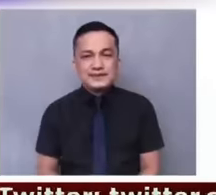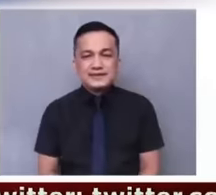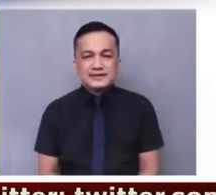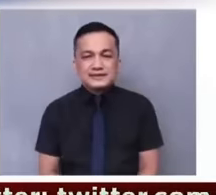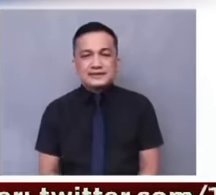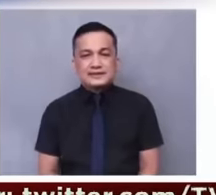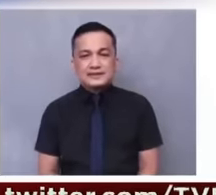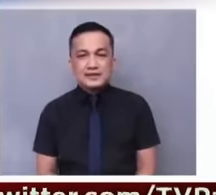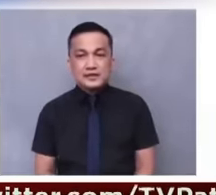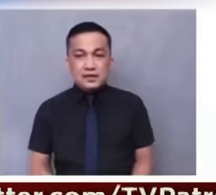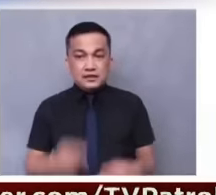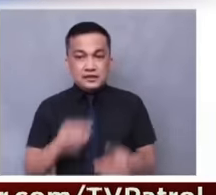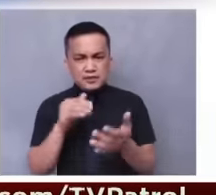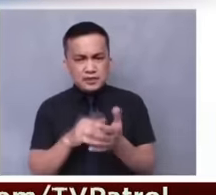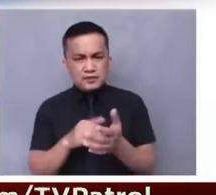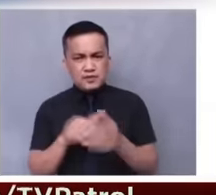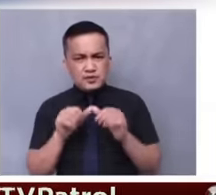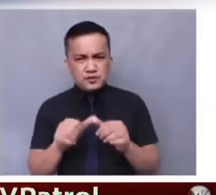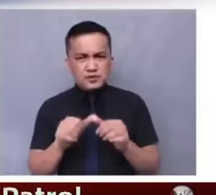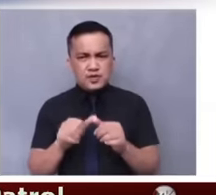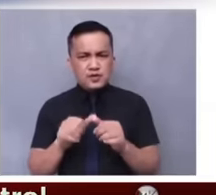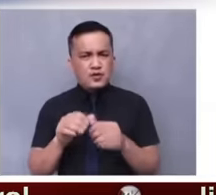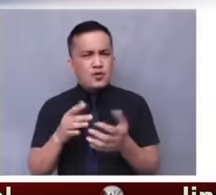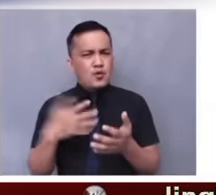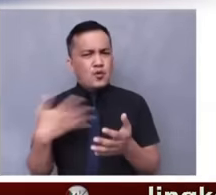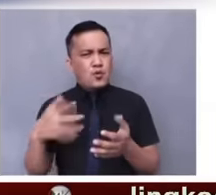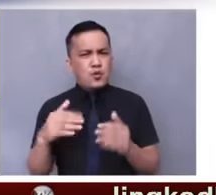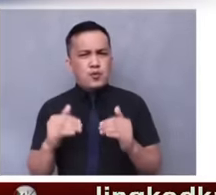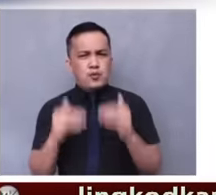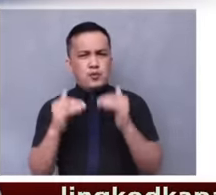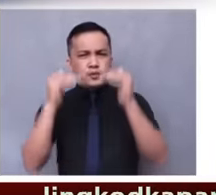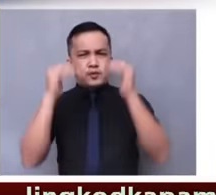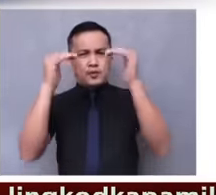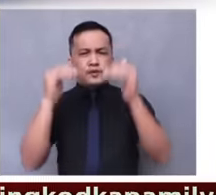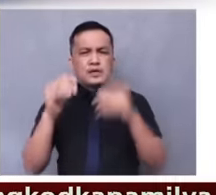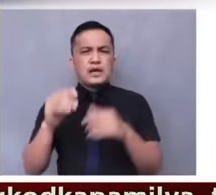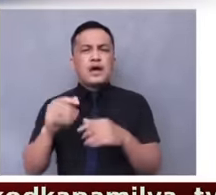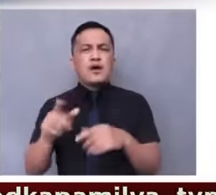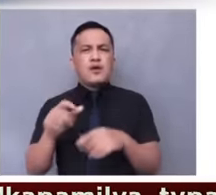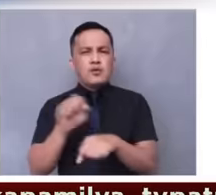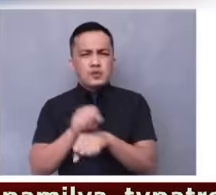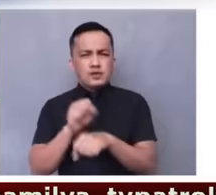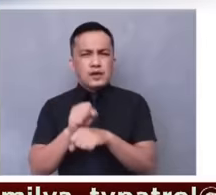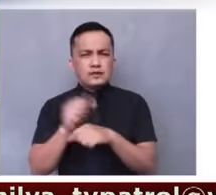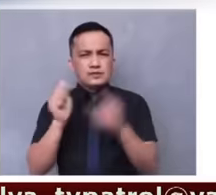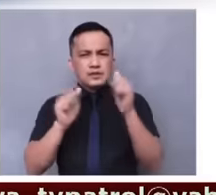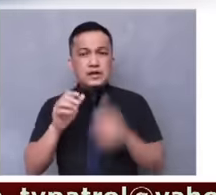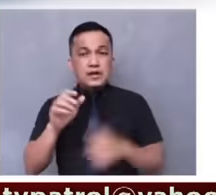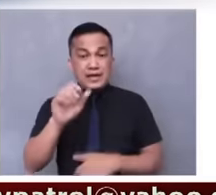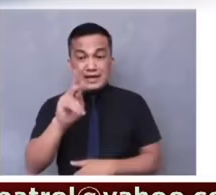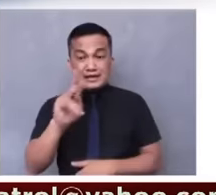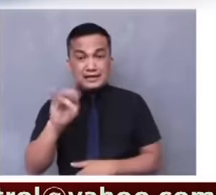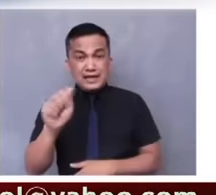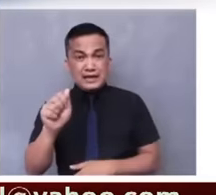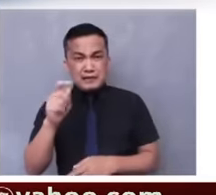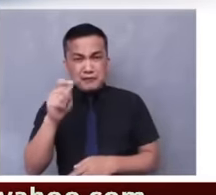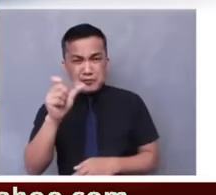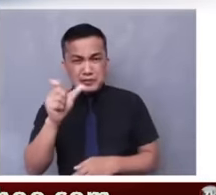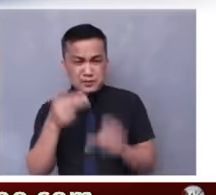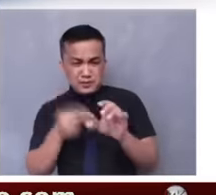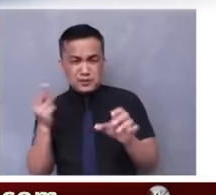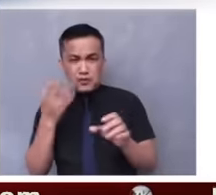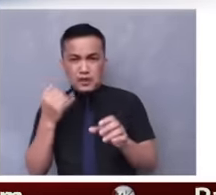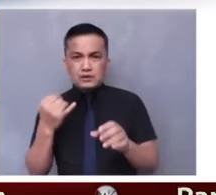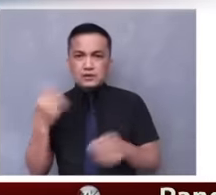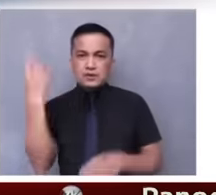Sa gitna ng patuloy na pakislap ng kanyang karir, ibinunyag ni Andrea Brillantes na muntik na niyang layasan ang showbiz dahil sa panghusgang dinanas